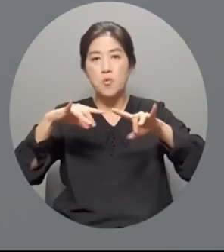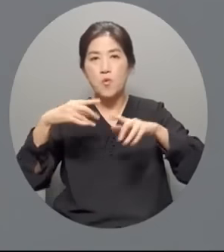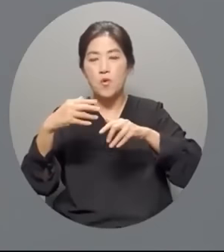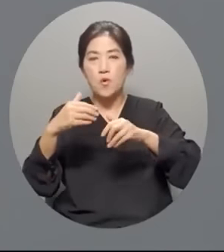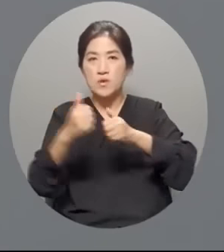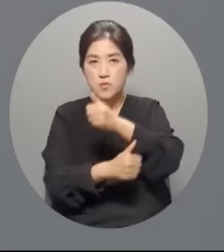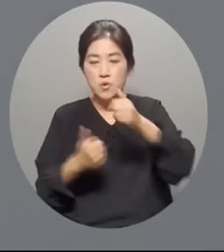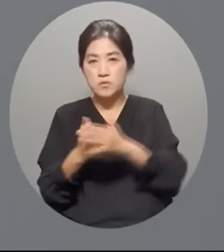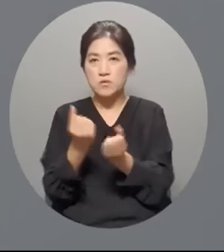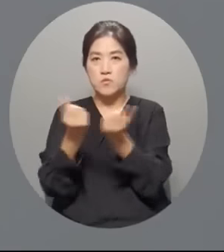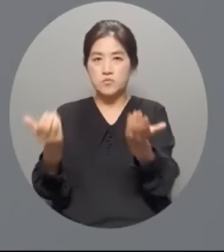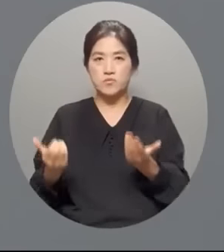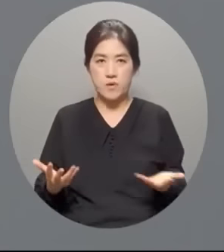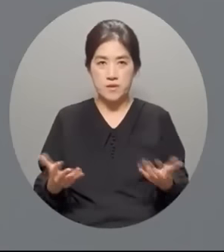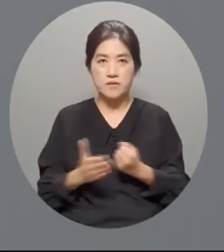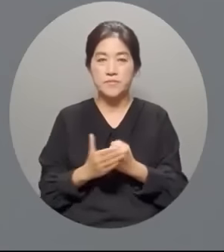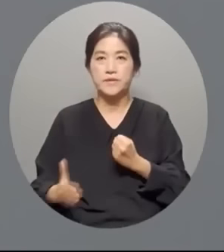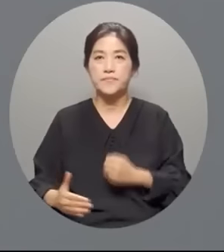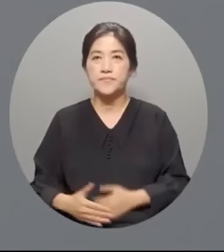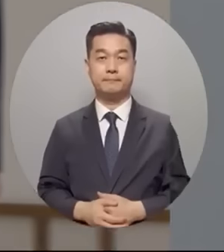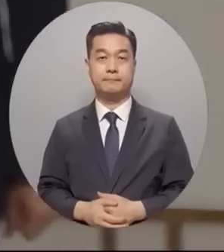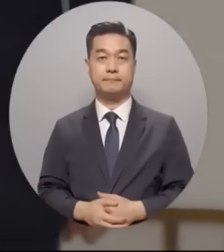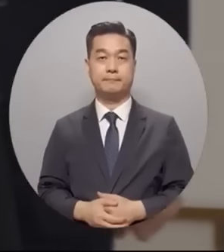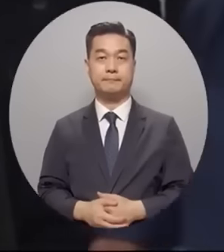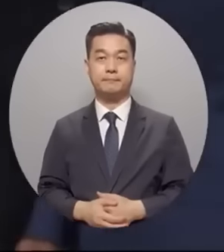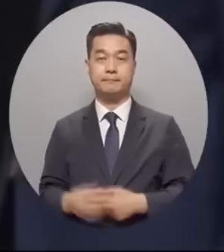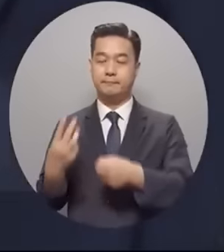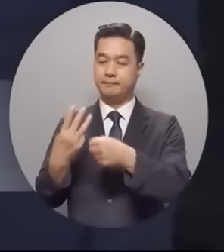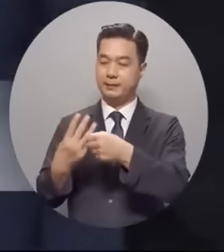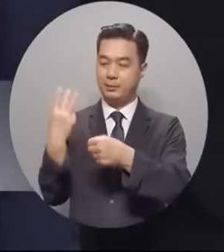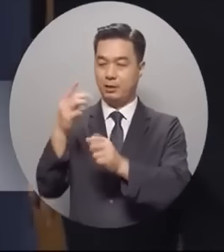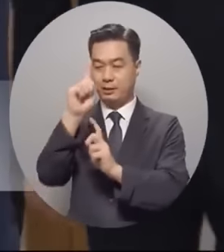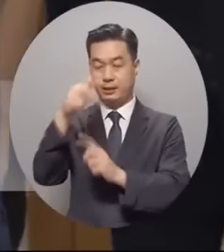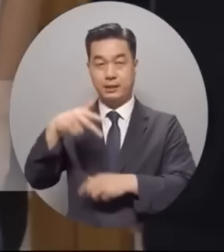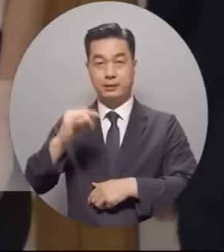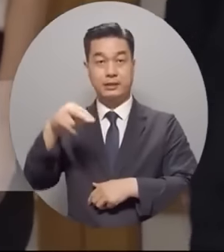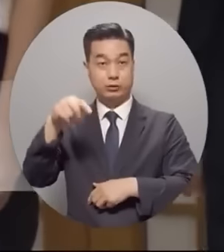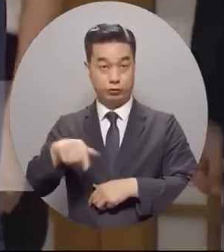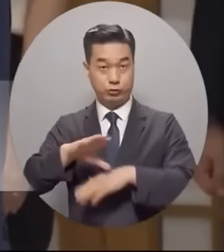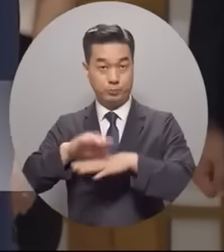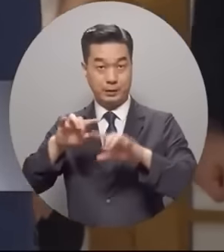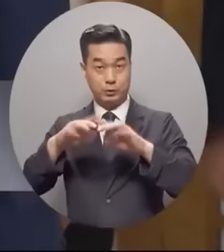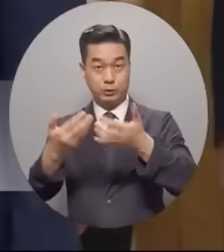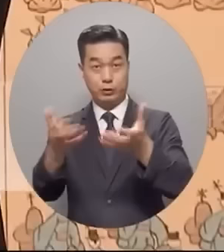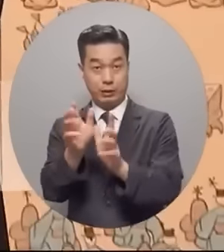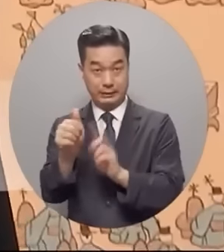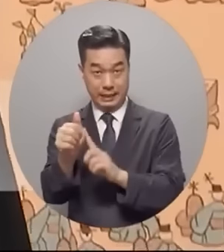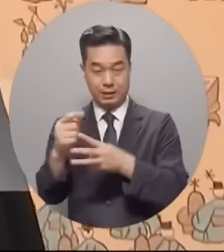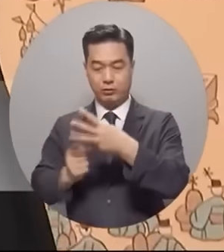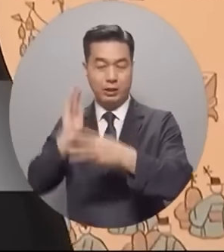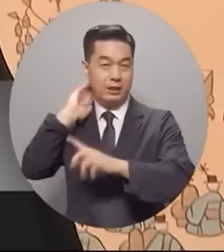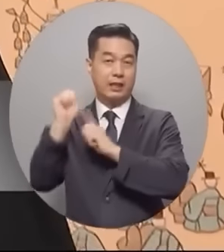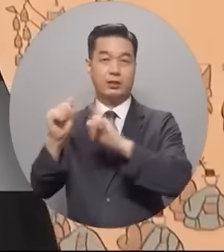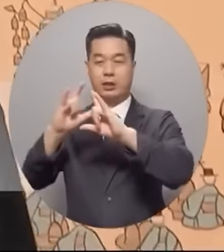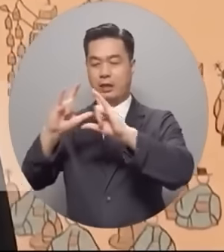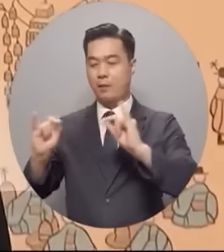있습니다 MBC 뉴스 윤수산 있니다 3년 전 이진숙 방송통신위원장이 윤성열 대선후보 캠프에